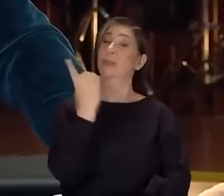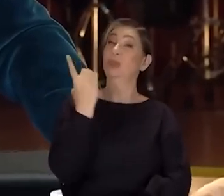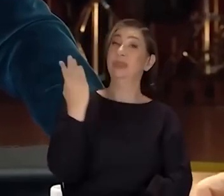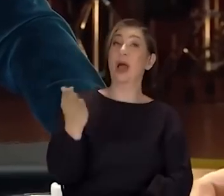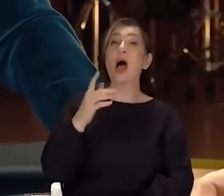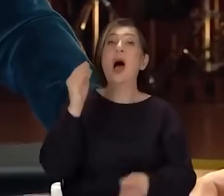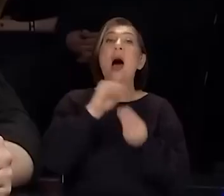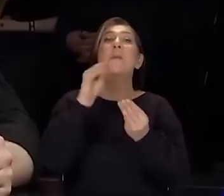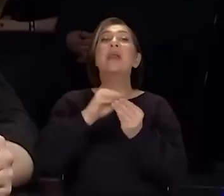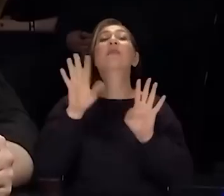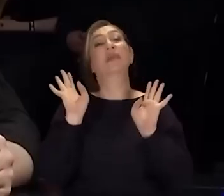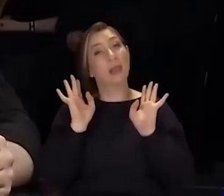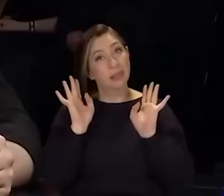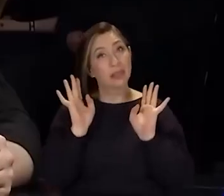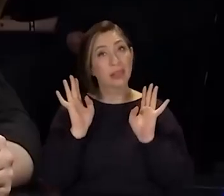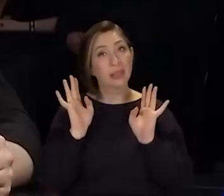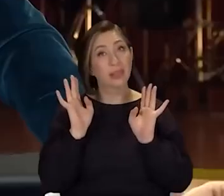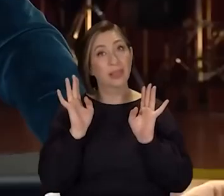şey ve abartmadan